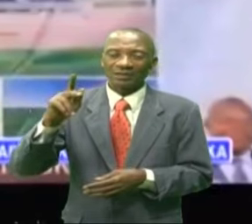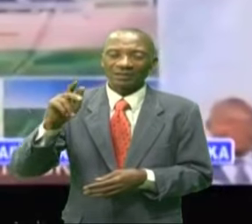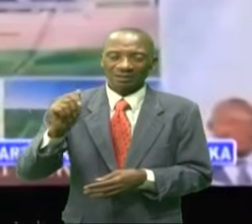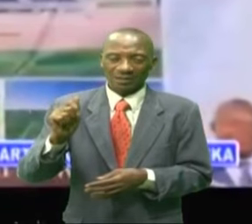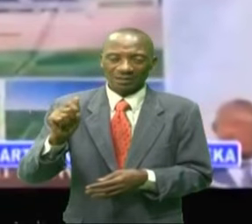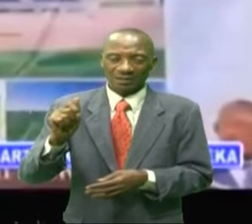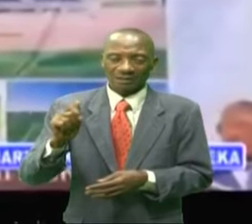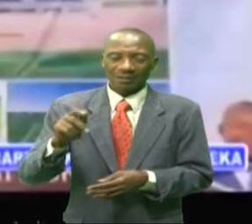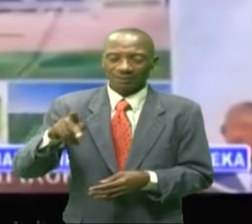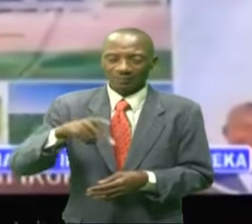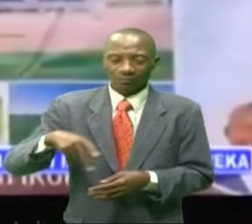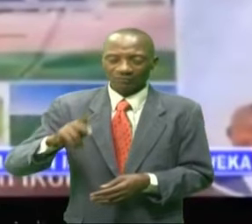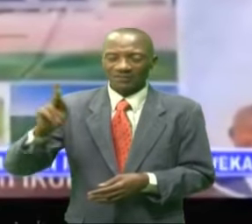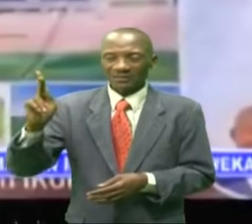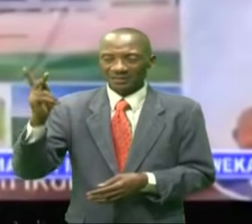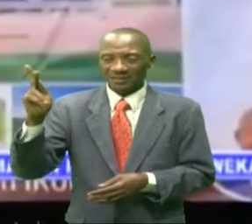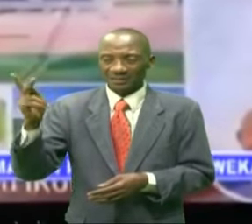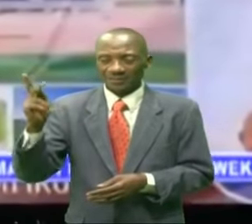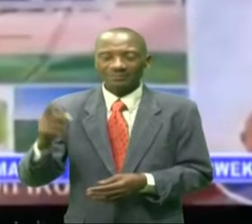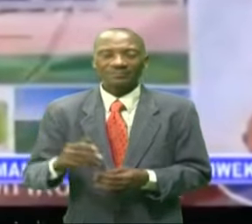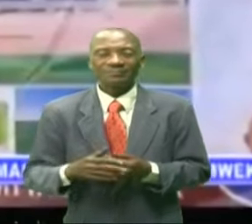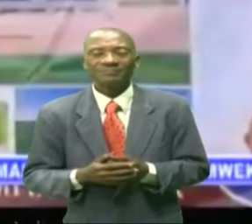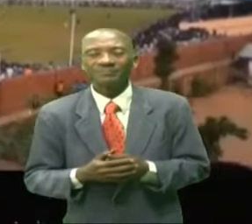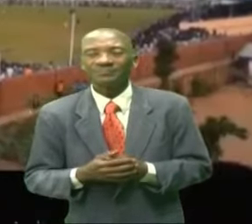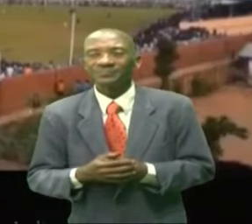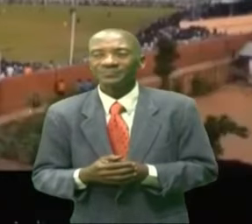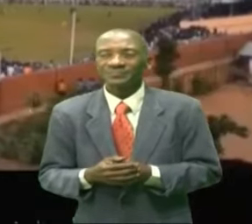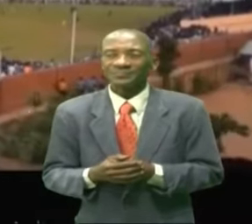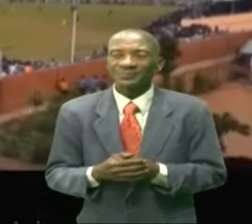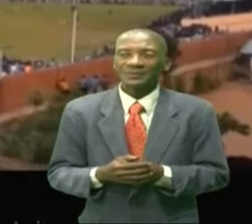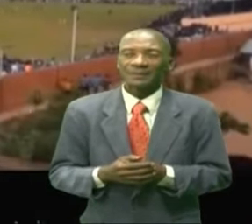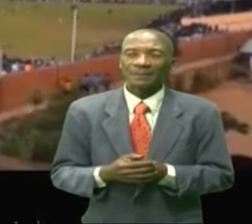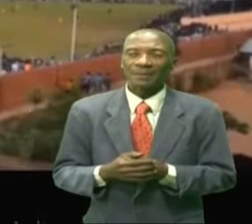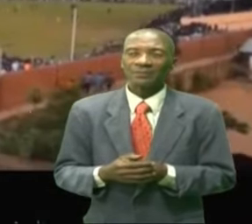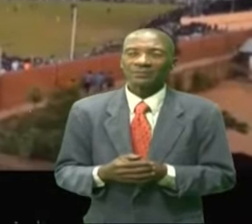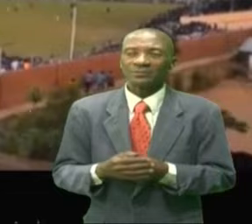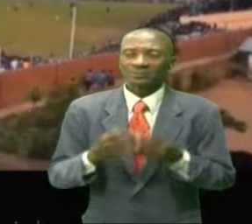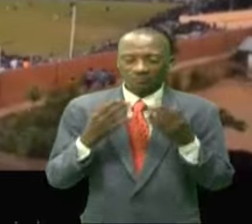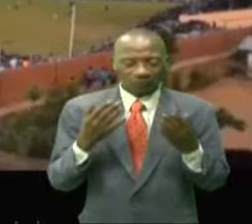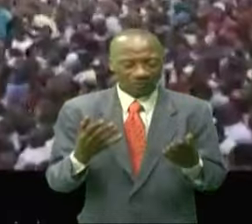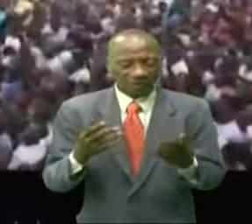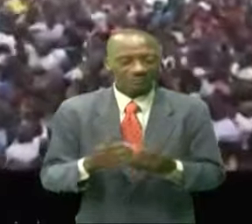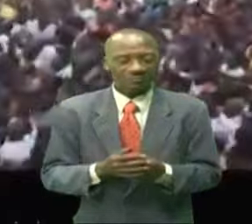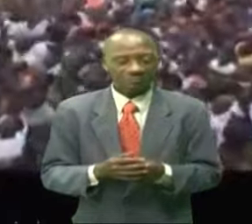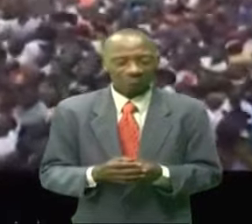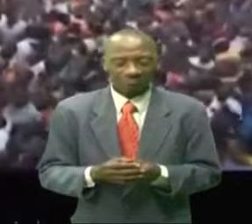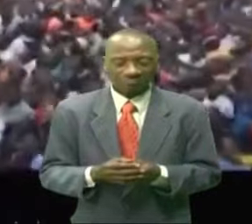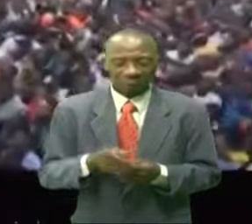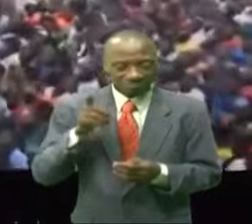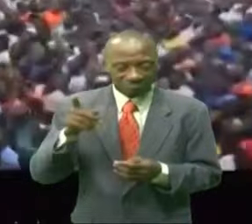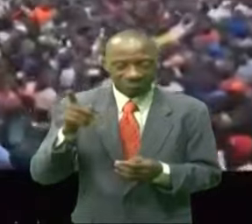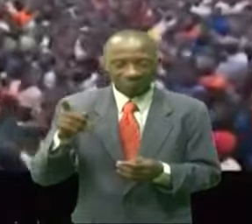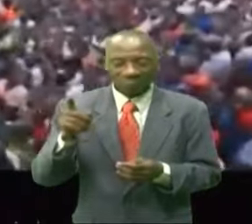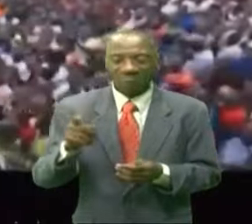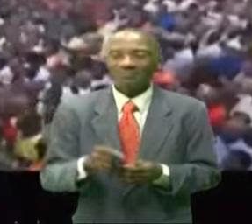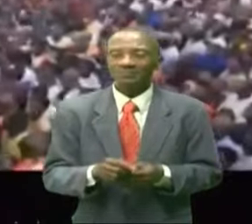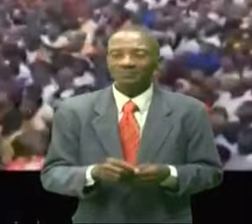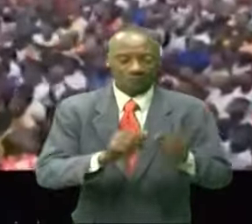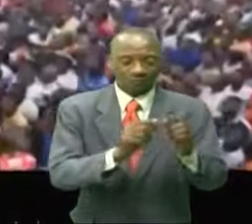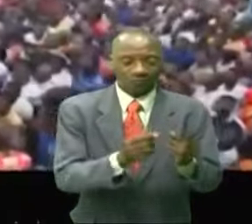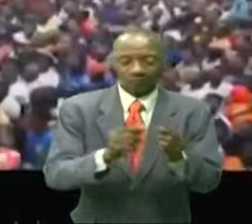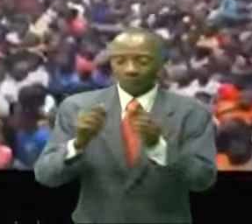Construit à la dimension olympique, le stade municipal de Mweka dans la province du Kasaï requiert un standard international reconnu par la